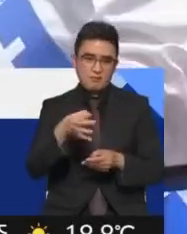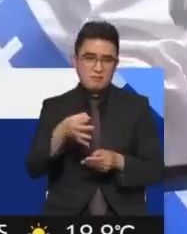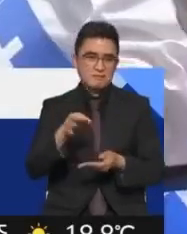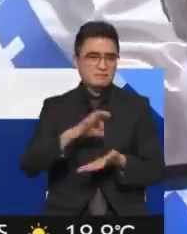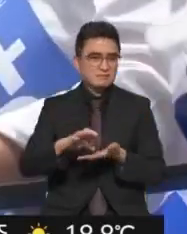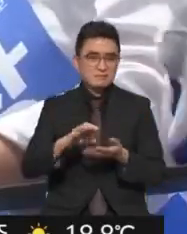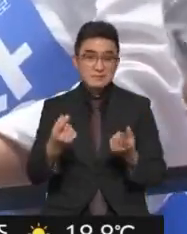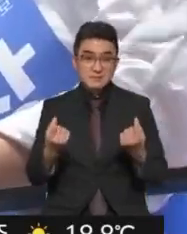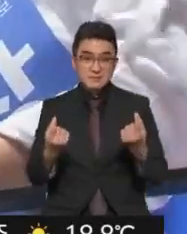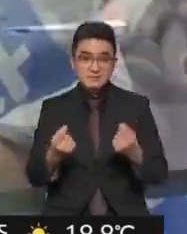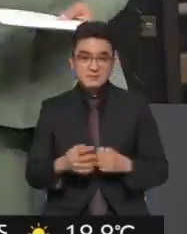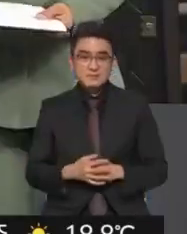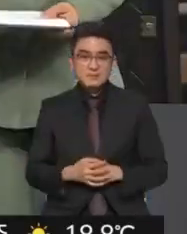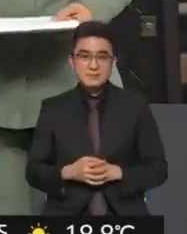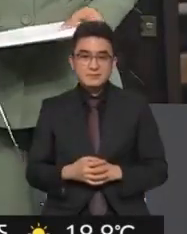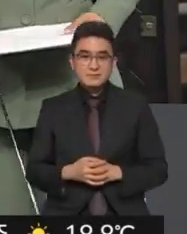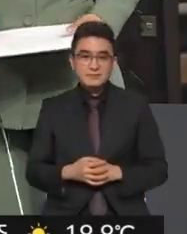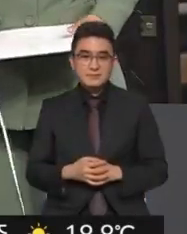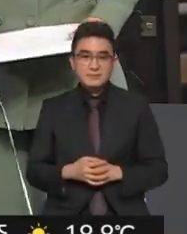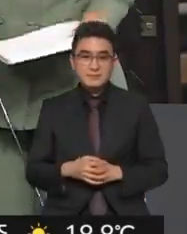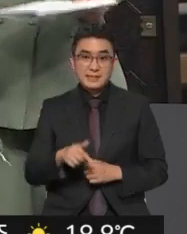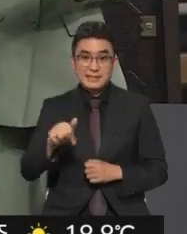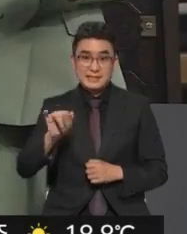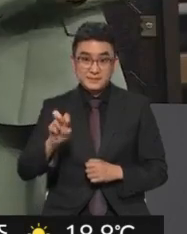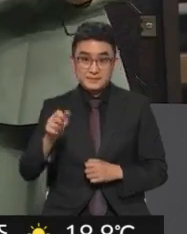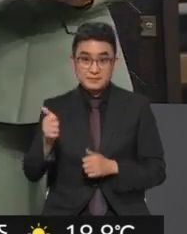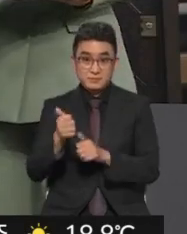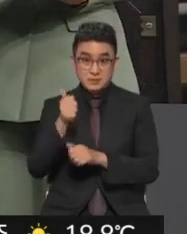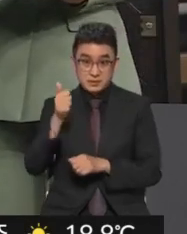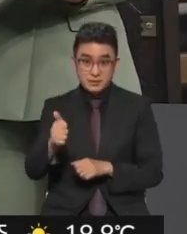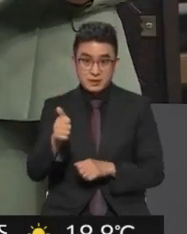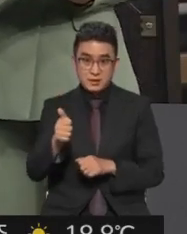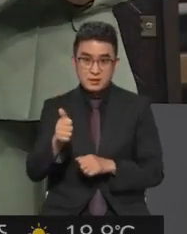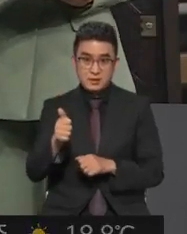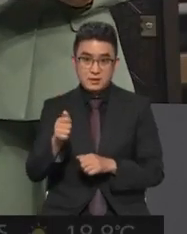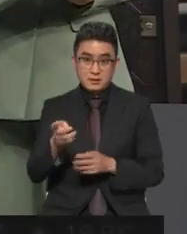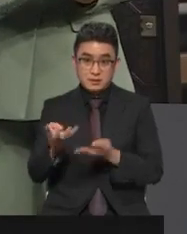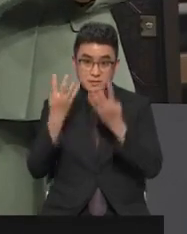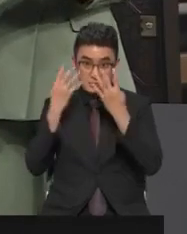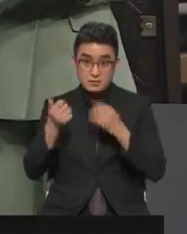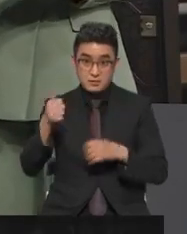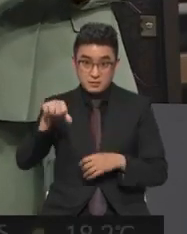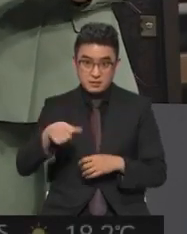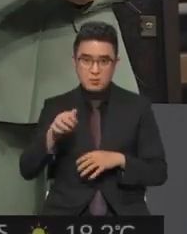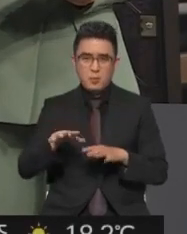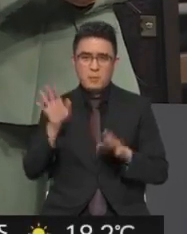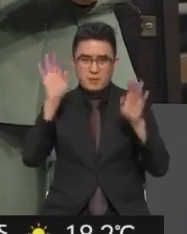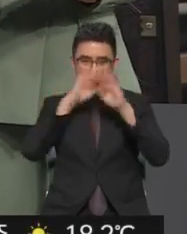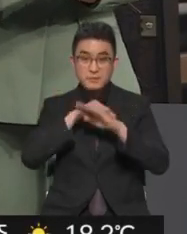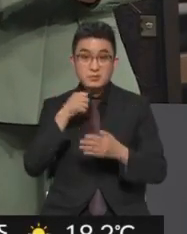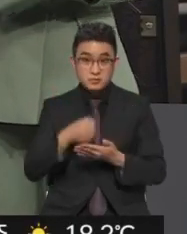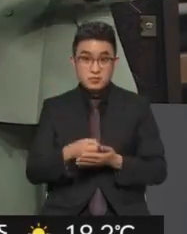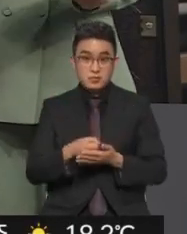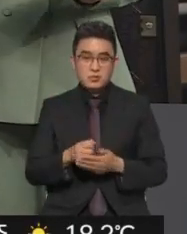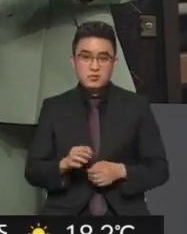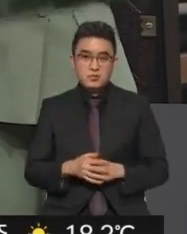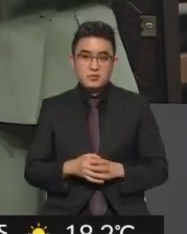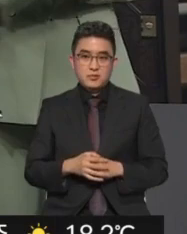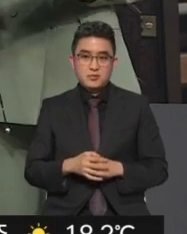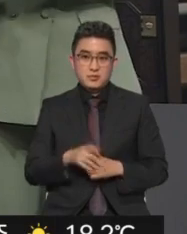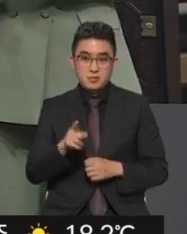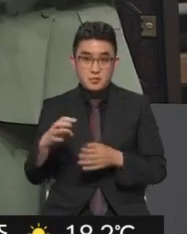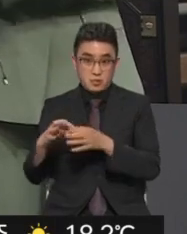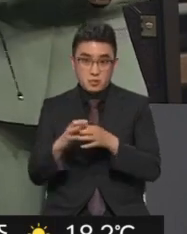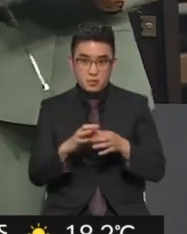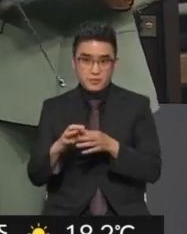두고 있습니다네 김 부원장의 구속 여부 이름은 오늘 밤에 나올 것으로 보이는데요 구속이 결정이 되면이 대표에 대한 대선